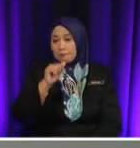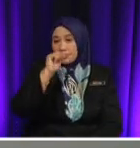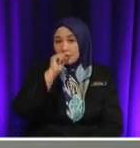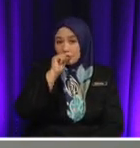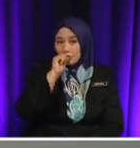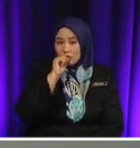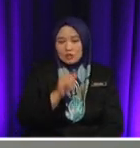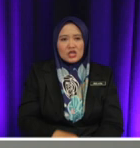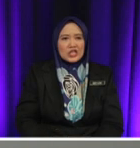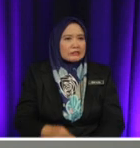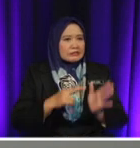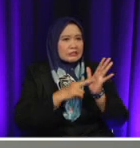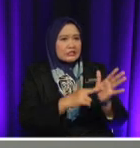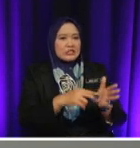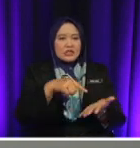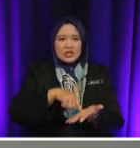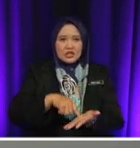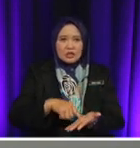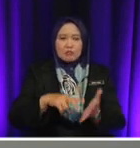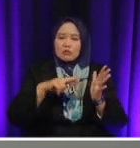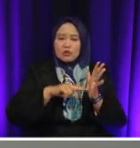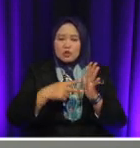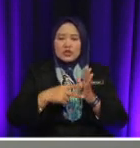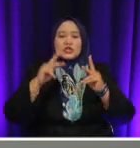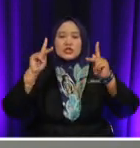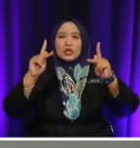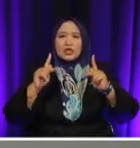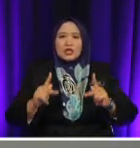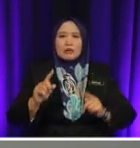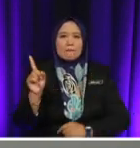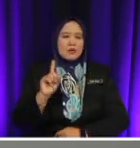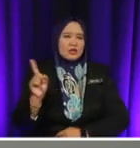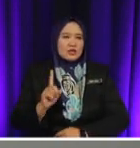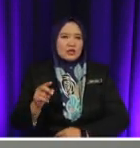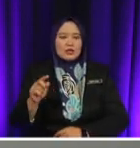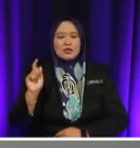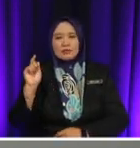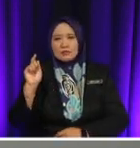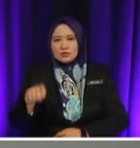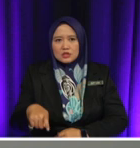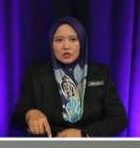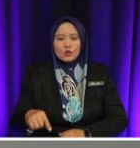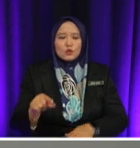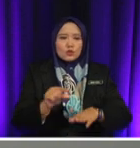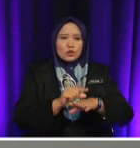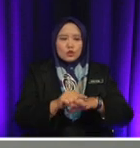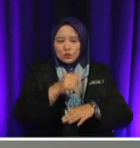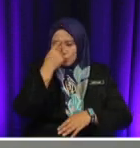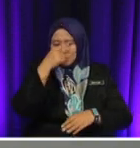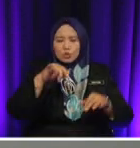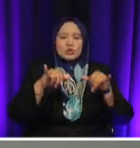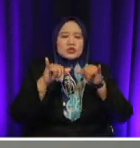rajah ini menunjukkan kaedah kaedah manakah yang patut digunakan untuk mengekalkan rasa dan